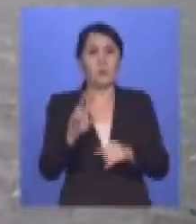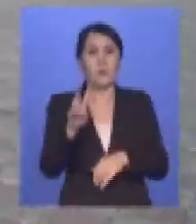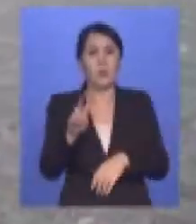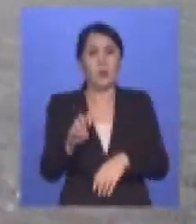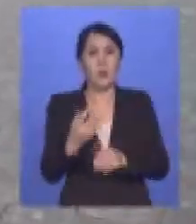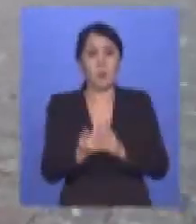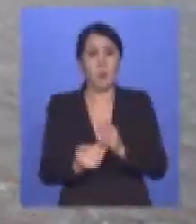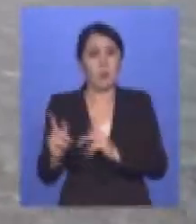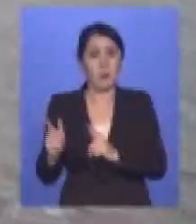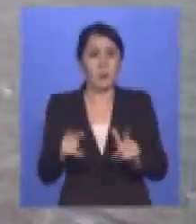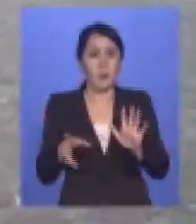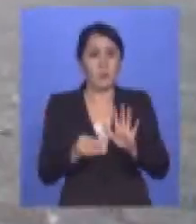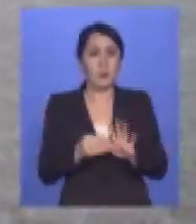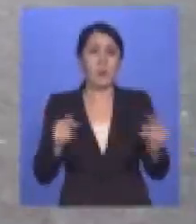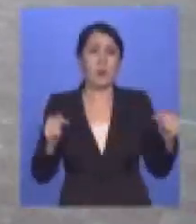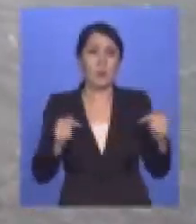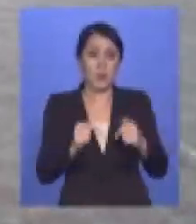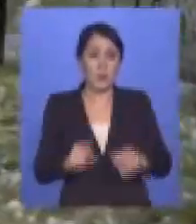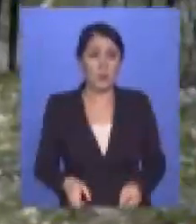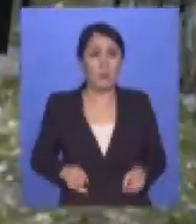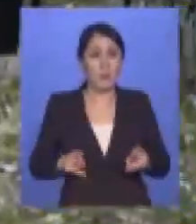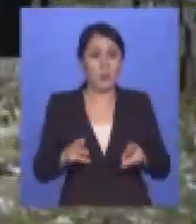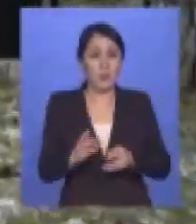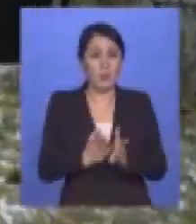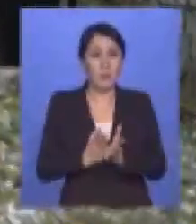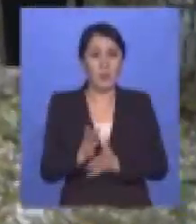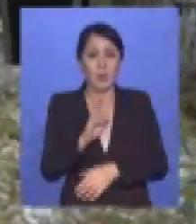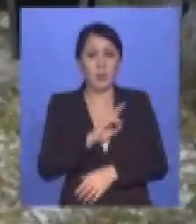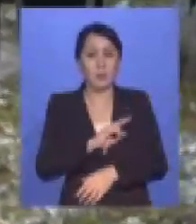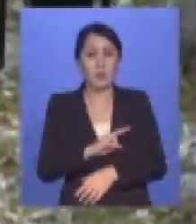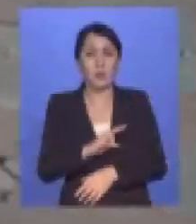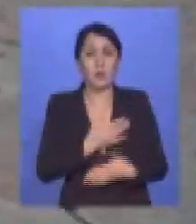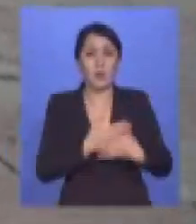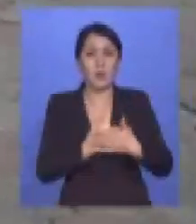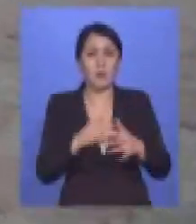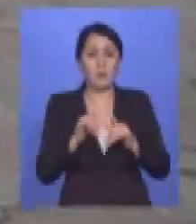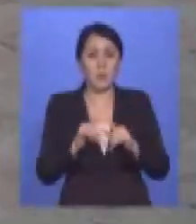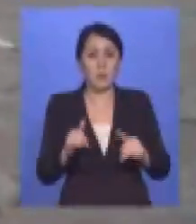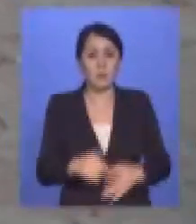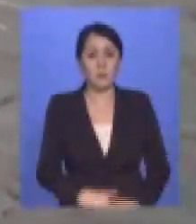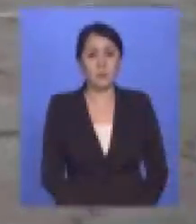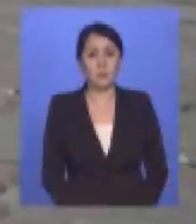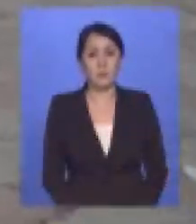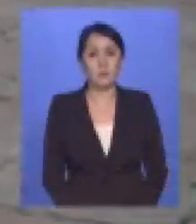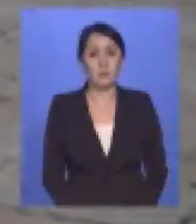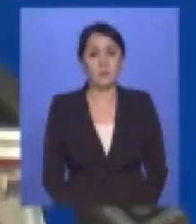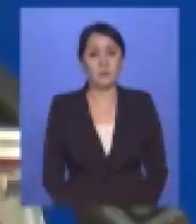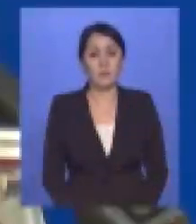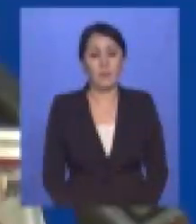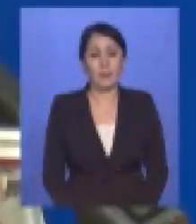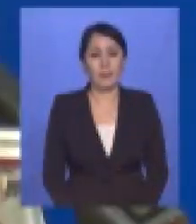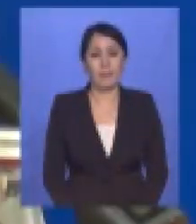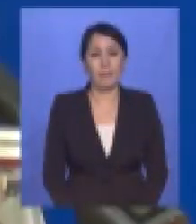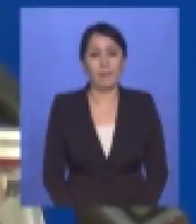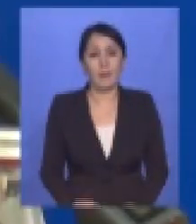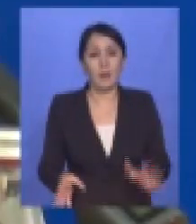ұсыныс әзірленді. Жалпы сыбайлас жемқорлық қылмысының алдын алу бағытында жұмыстар қарқынды түрде жүргізіліп жатыр.